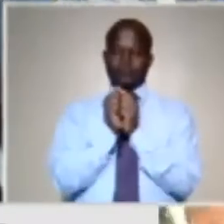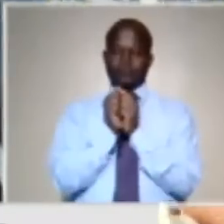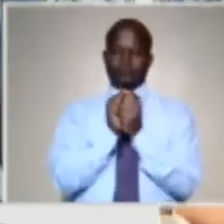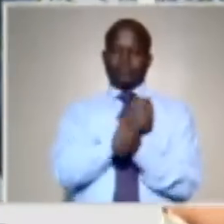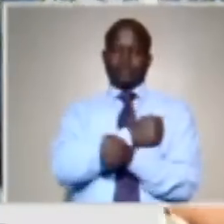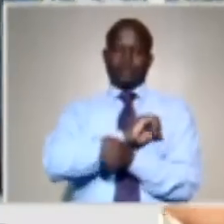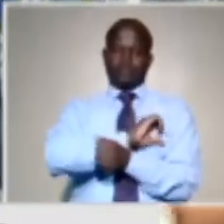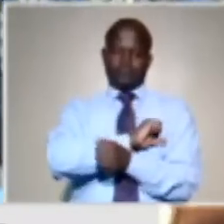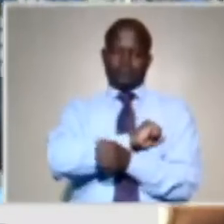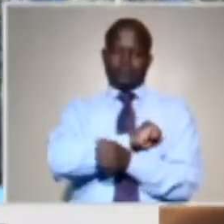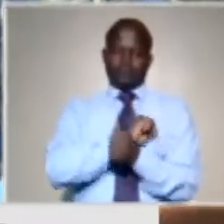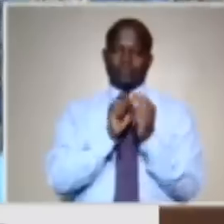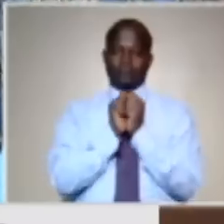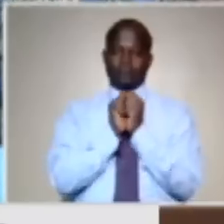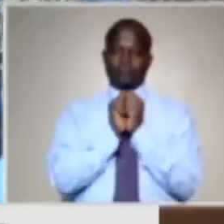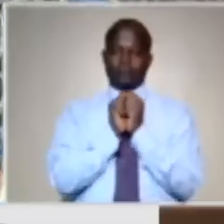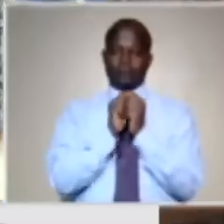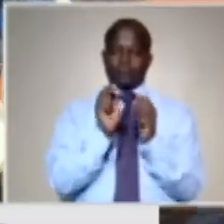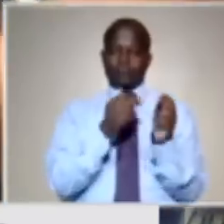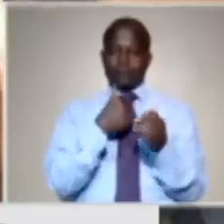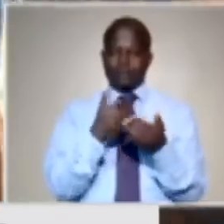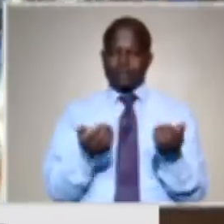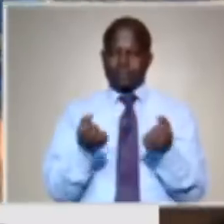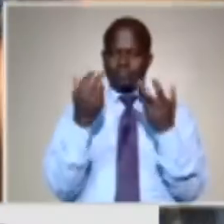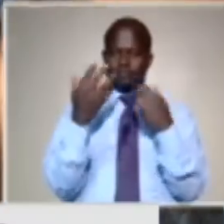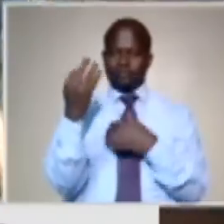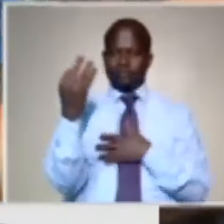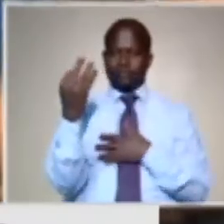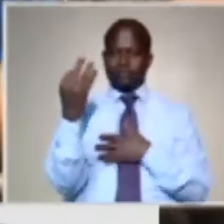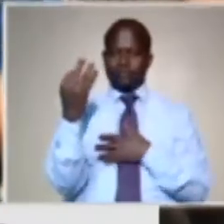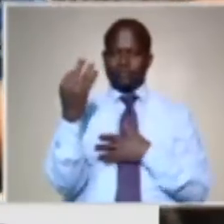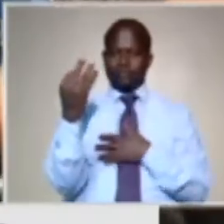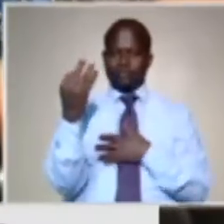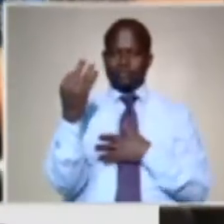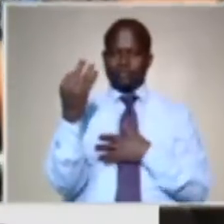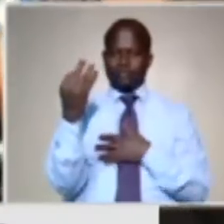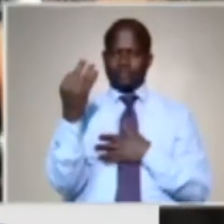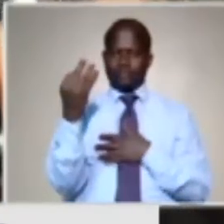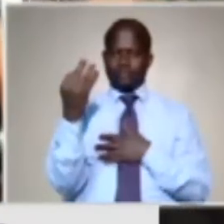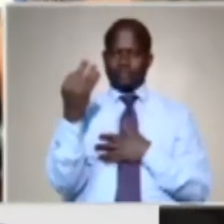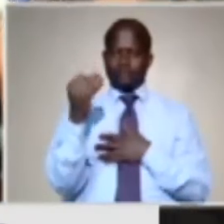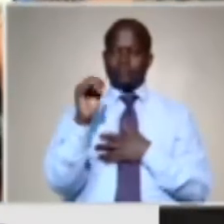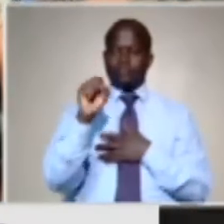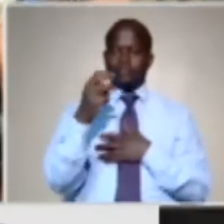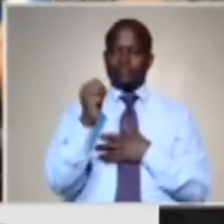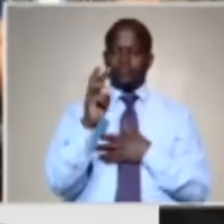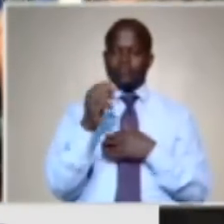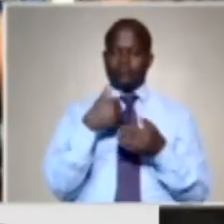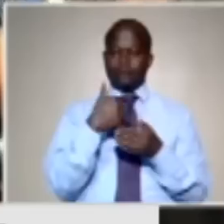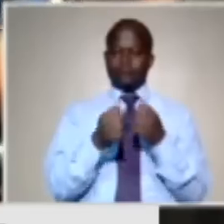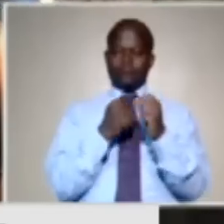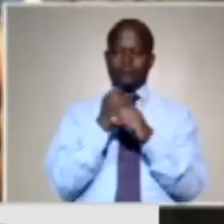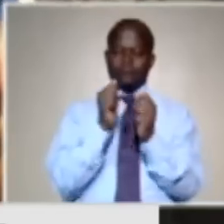impore yego usanga ufite abana bangahe batatu shani ishimwe shani yari afite